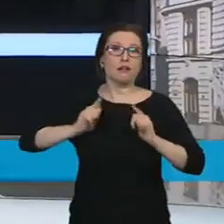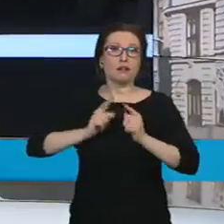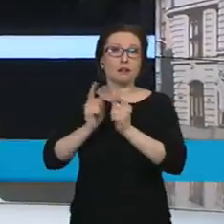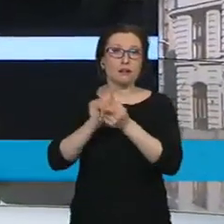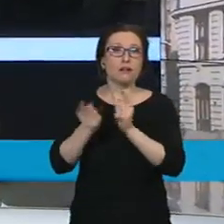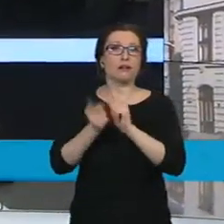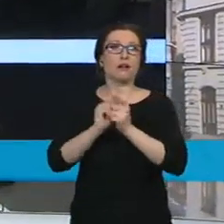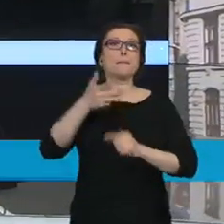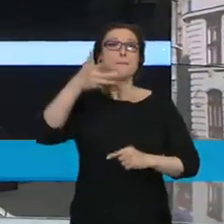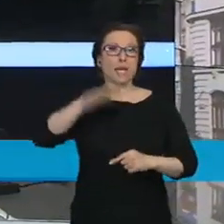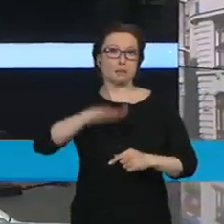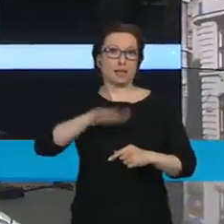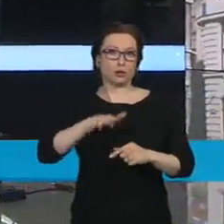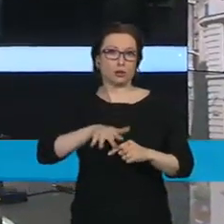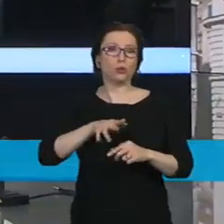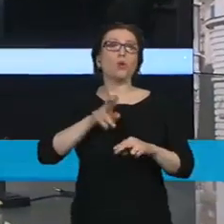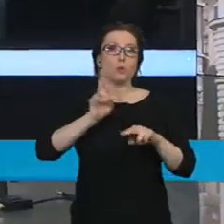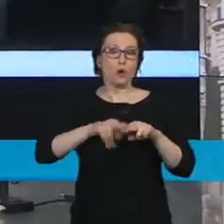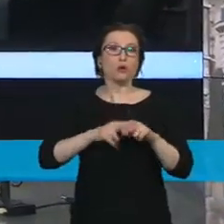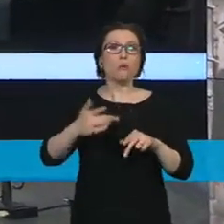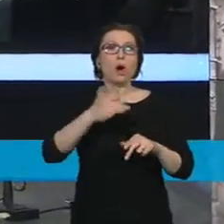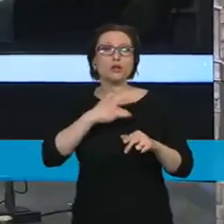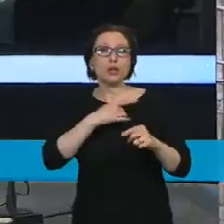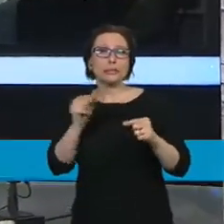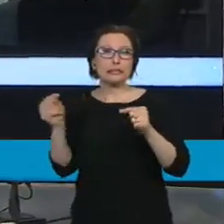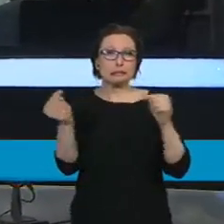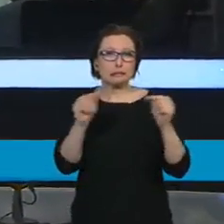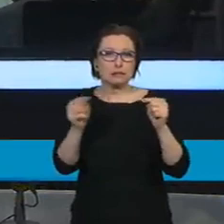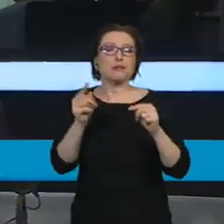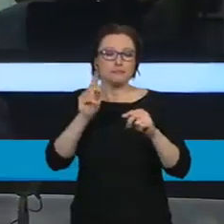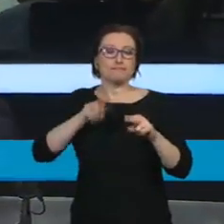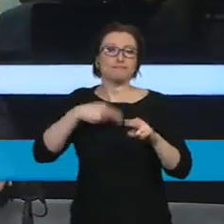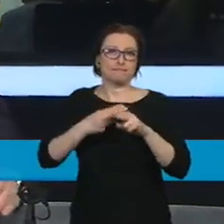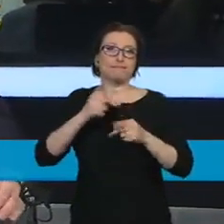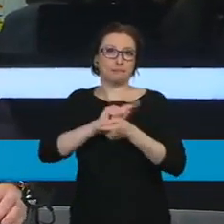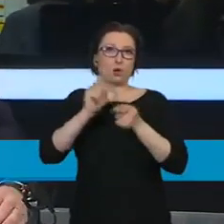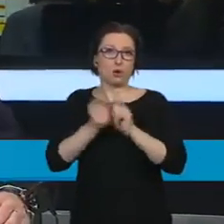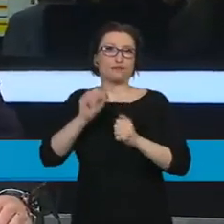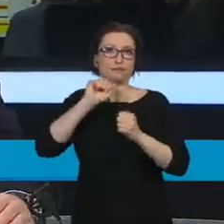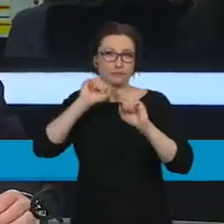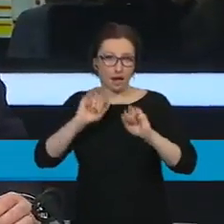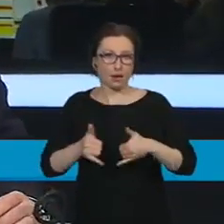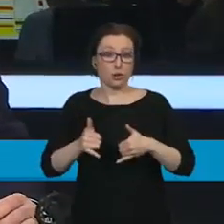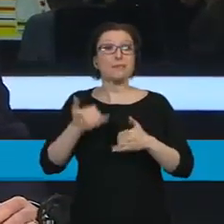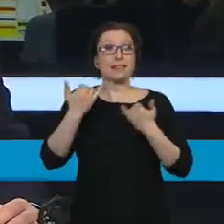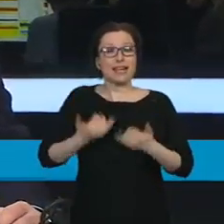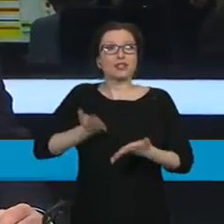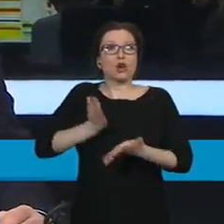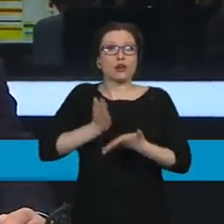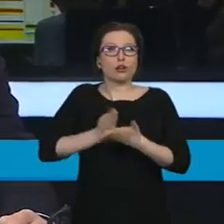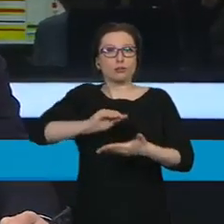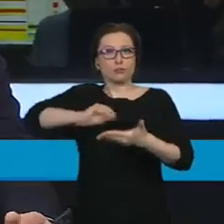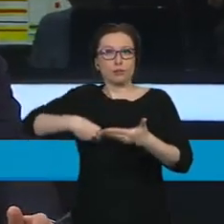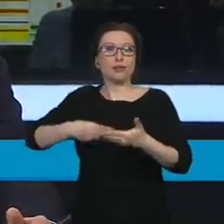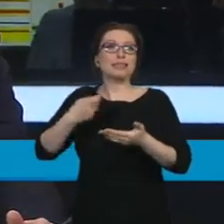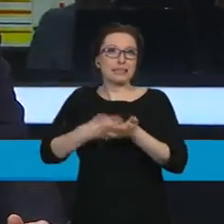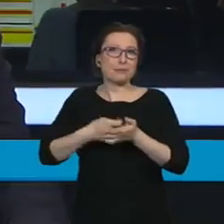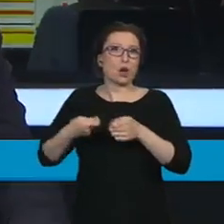voleb 5 měsíců, než se přenesli přes osobní animozity a dohodli se. Dnes tedy konečně podepsali koaliční smlouvu.